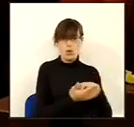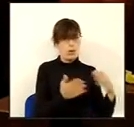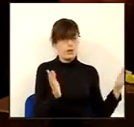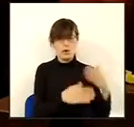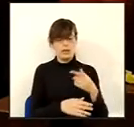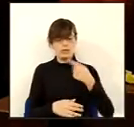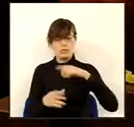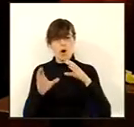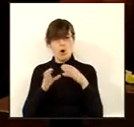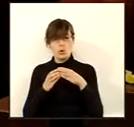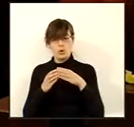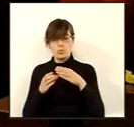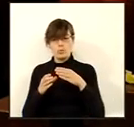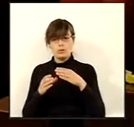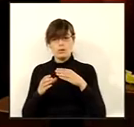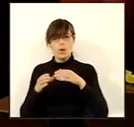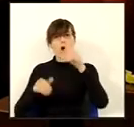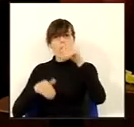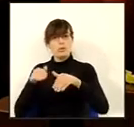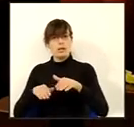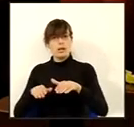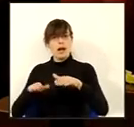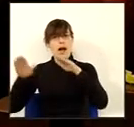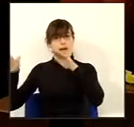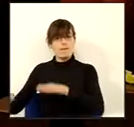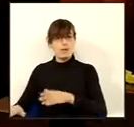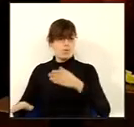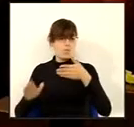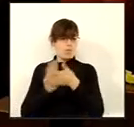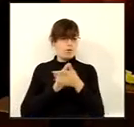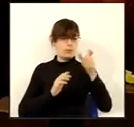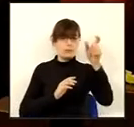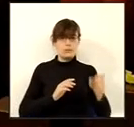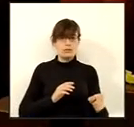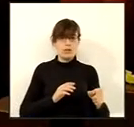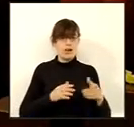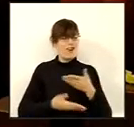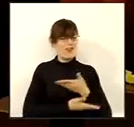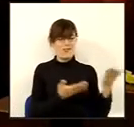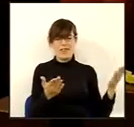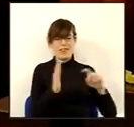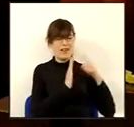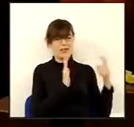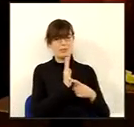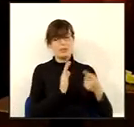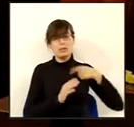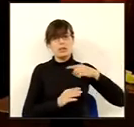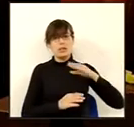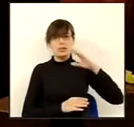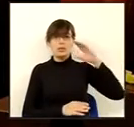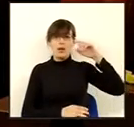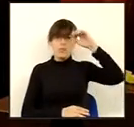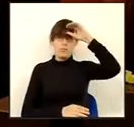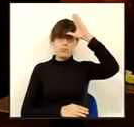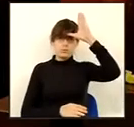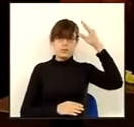grup municipal votarà a favor d'aquesta proposta perquè el senyor Joan Sala ens mereix tota la confiança i perquè estem convençuts de la seva capacitat de treball